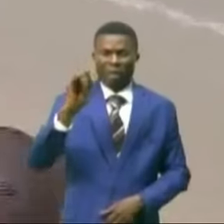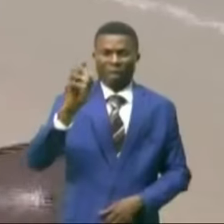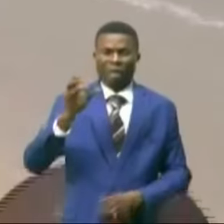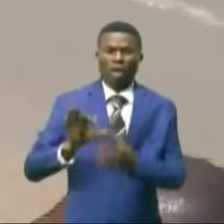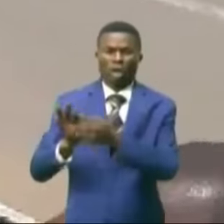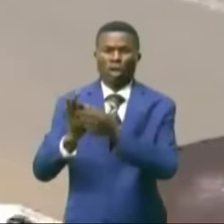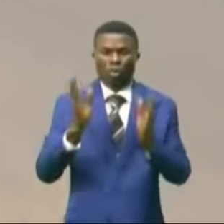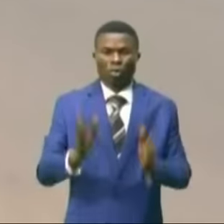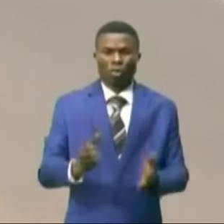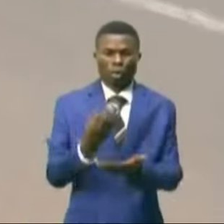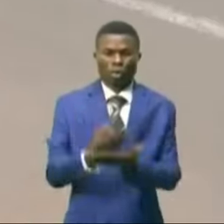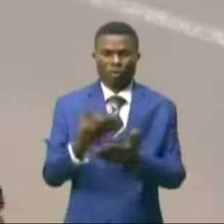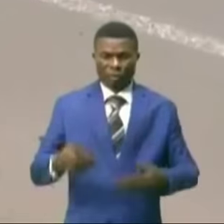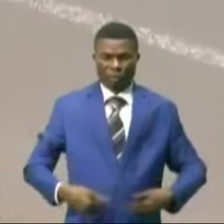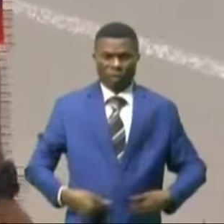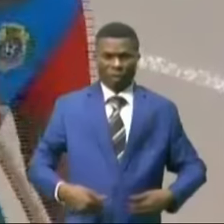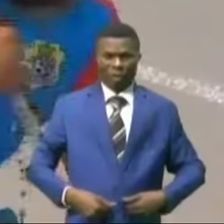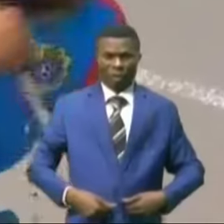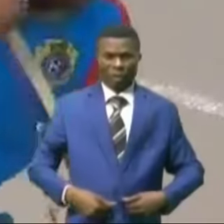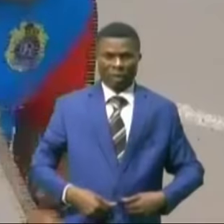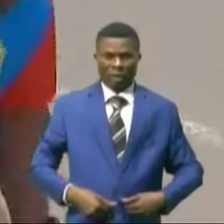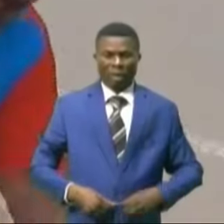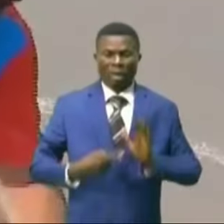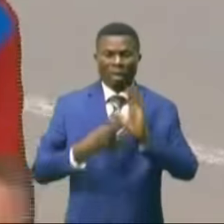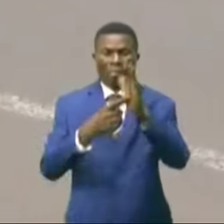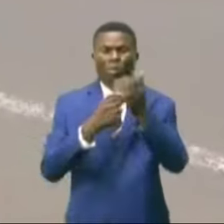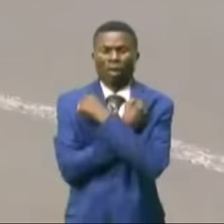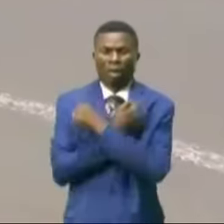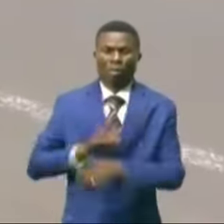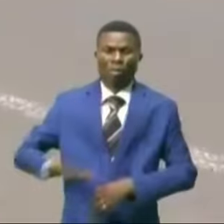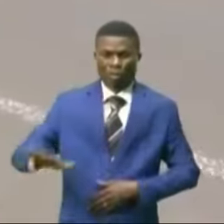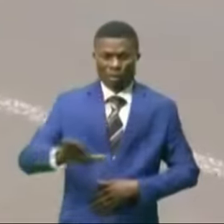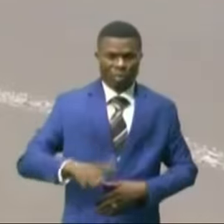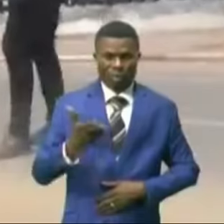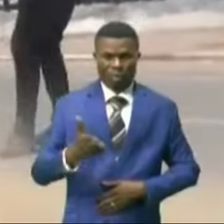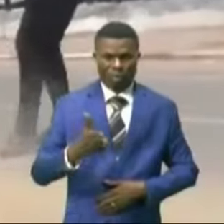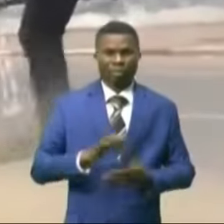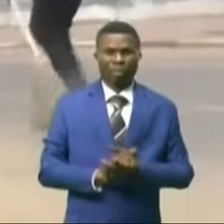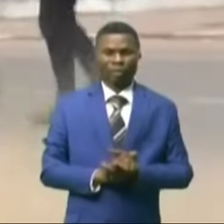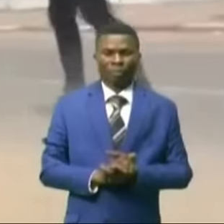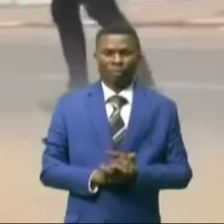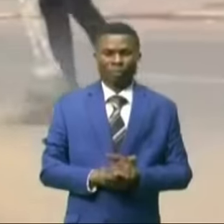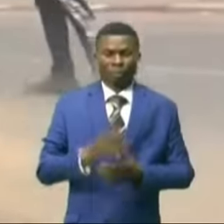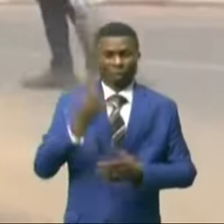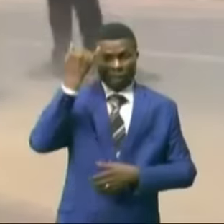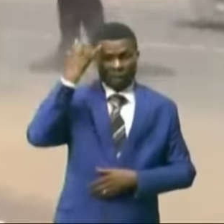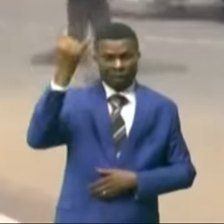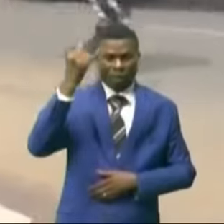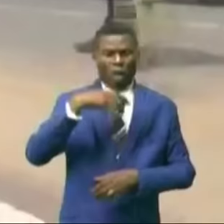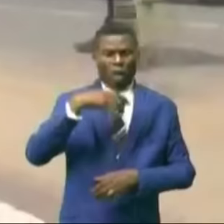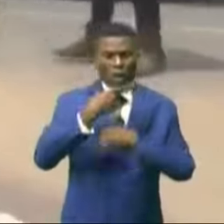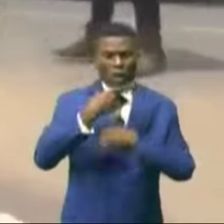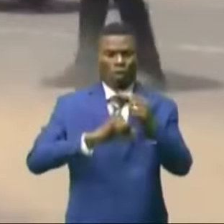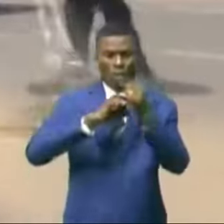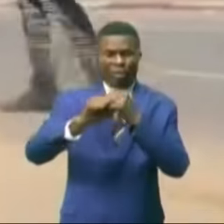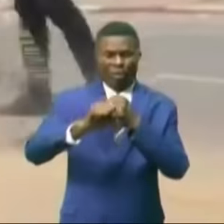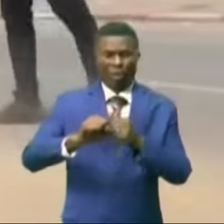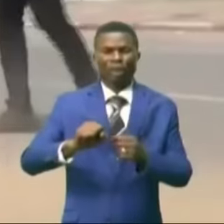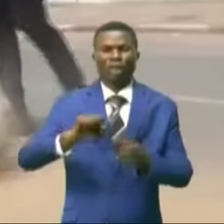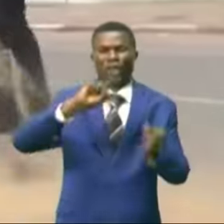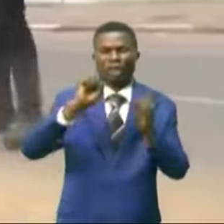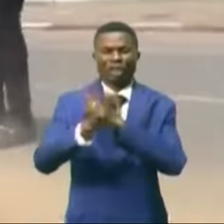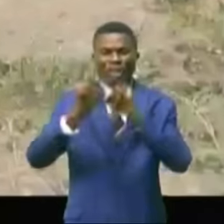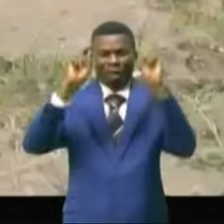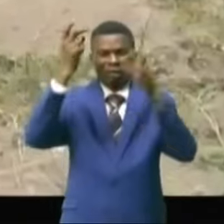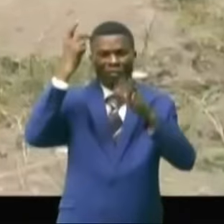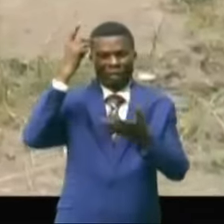Fonds des jeunes pour les sursauts patriotiques FNJ Fatih 20, dans le but de lancer la campagne d'assainissement de la ville de